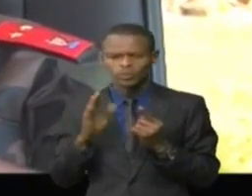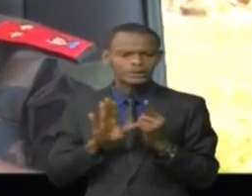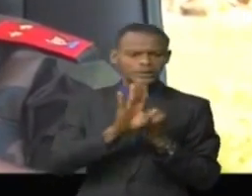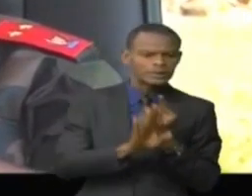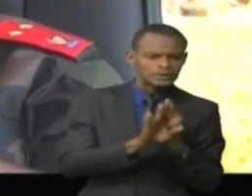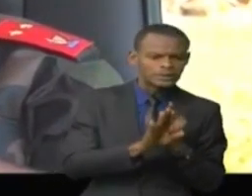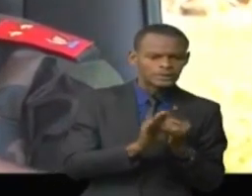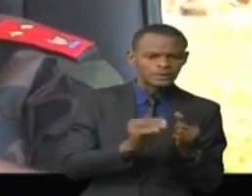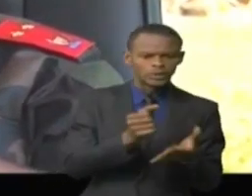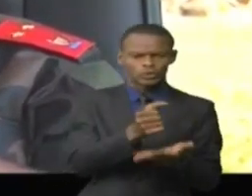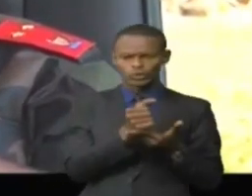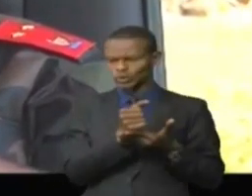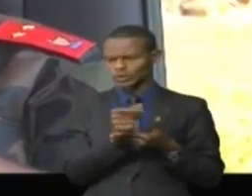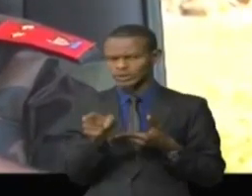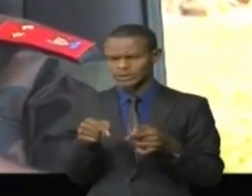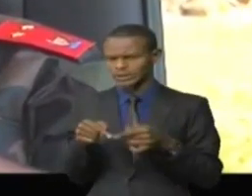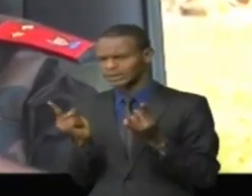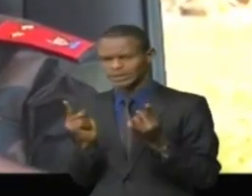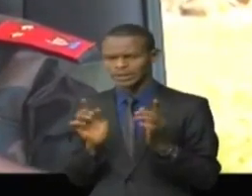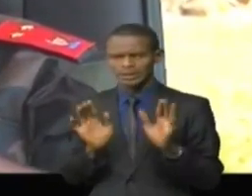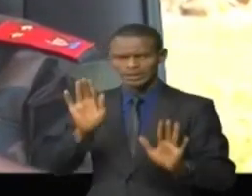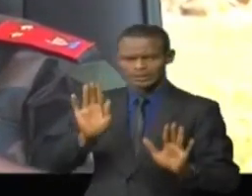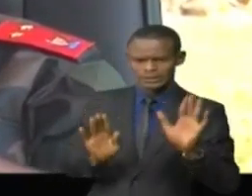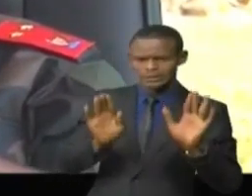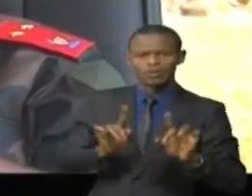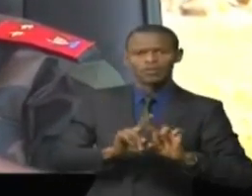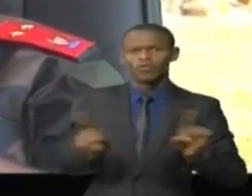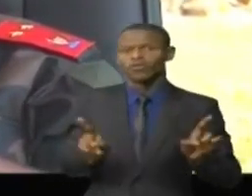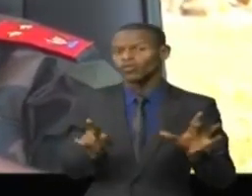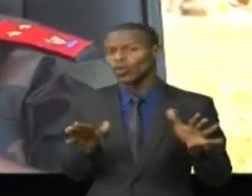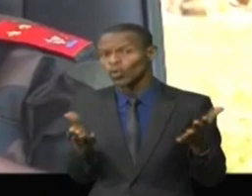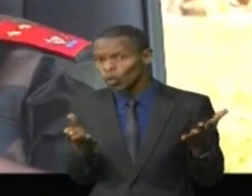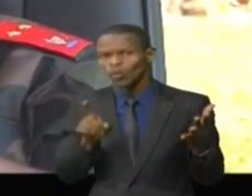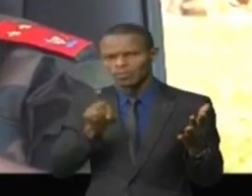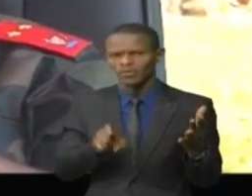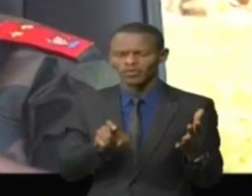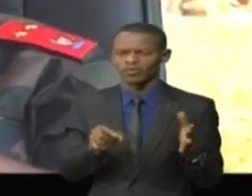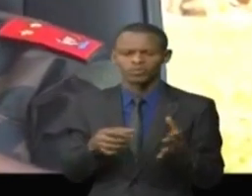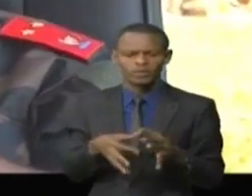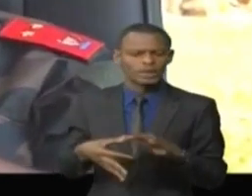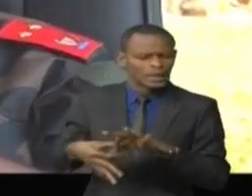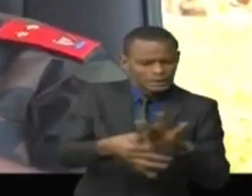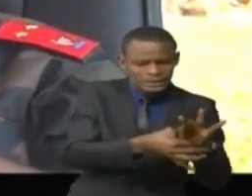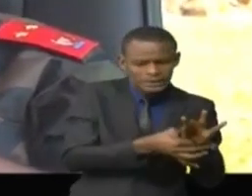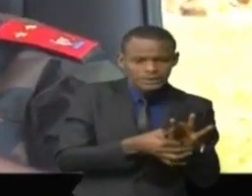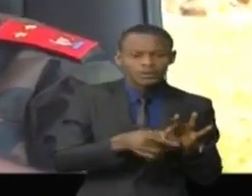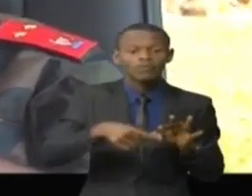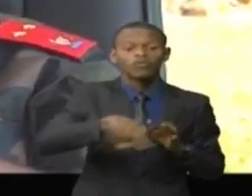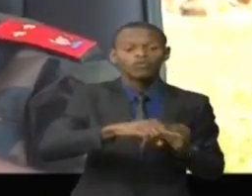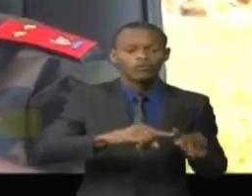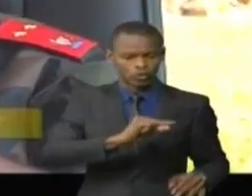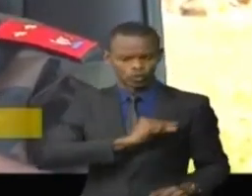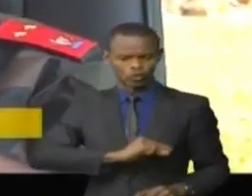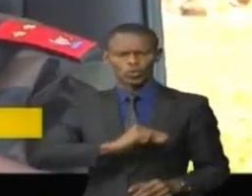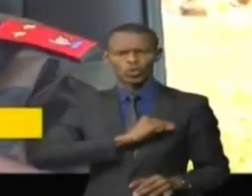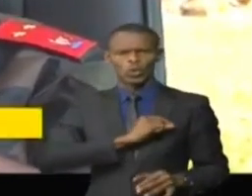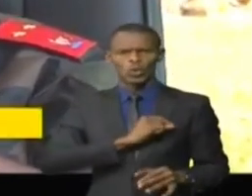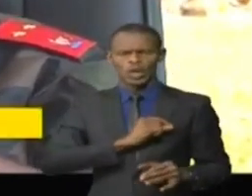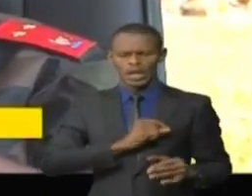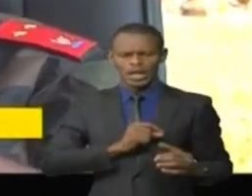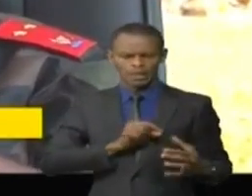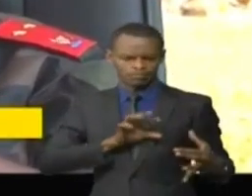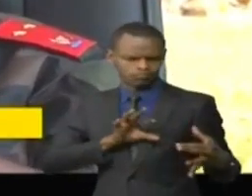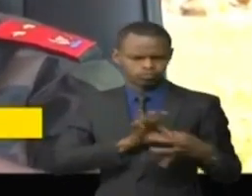accompagniez, c'est parce que c'est un devoir de nous tous. Mais je sais que dans la conscience de chacun de nous, nous avons ce